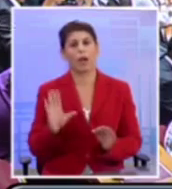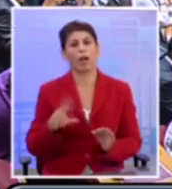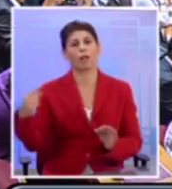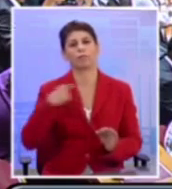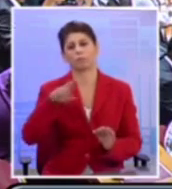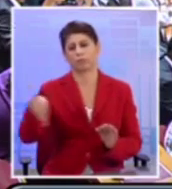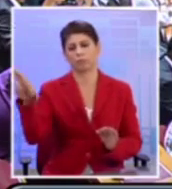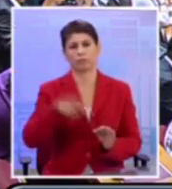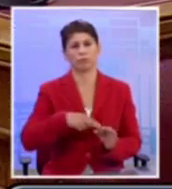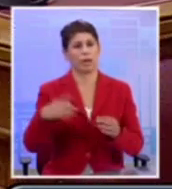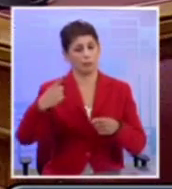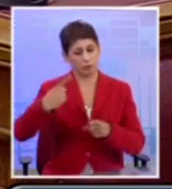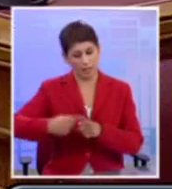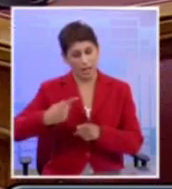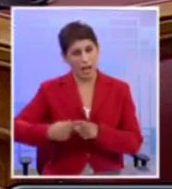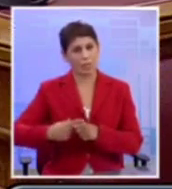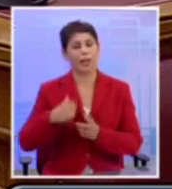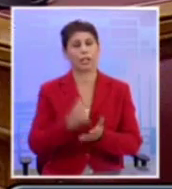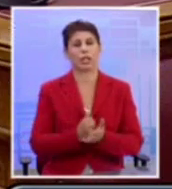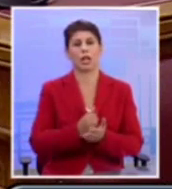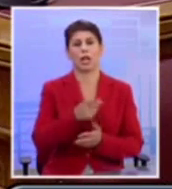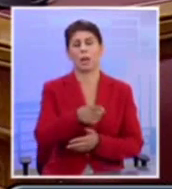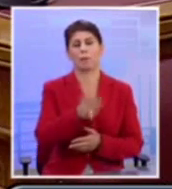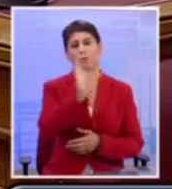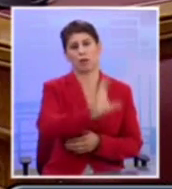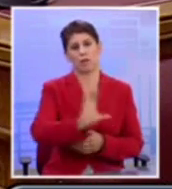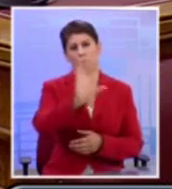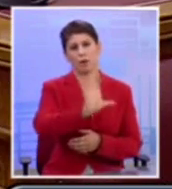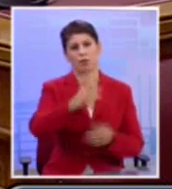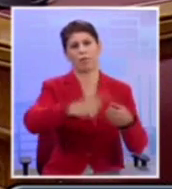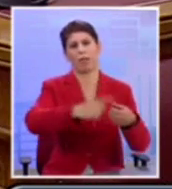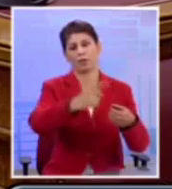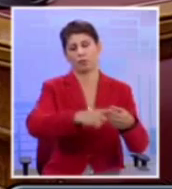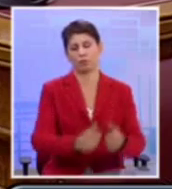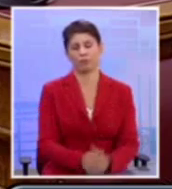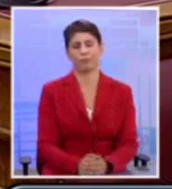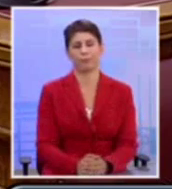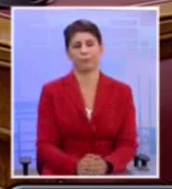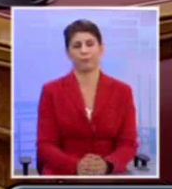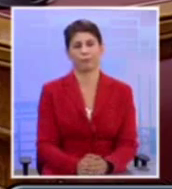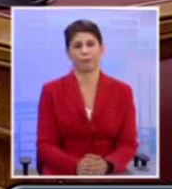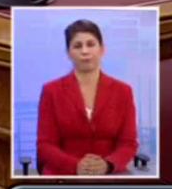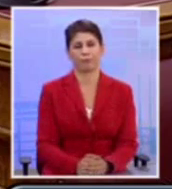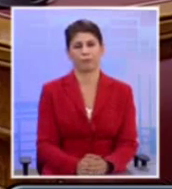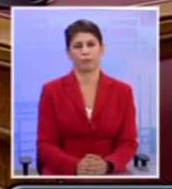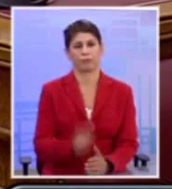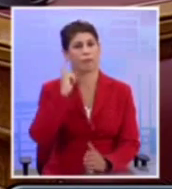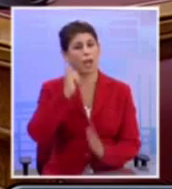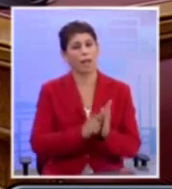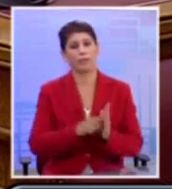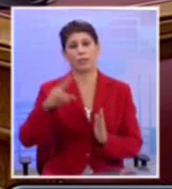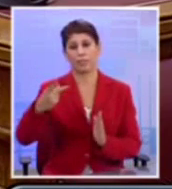απορρίφθηκε τόσο από τις ελληνικές αρχές όσο και από τους Ευρωπαίους. Τώρα, στην έκθεση τη δεύτερη που